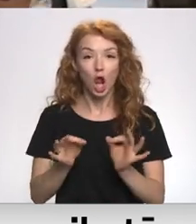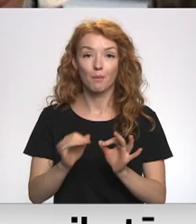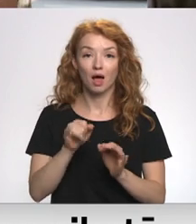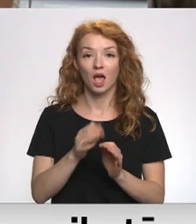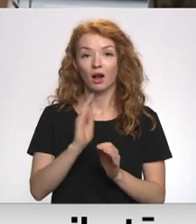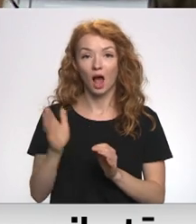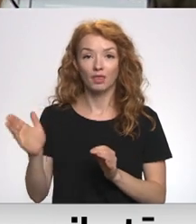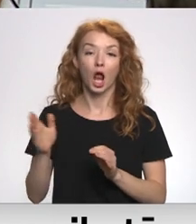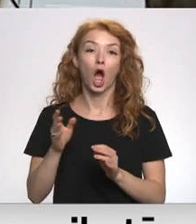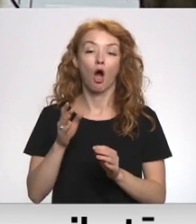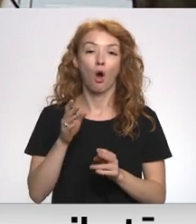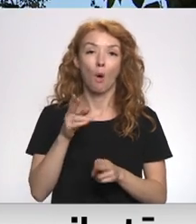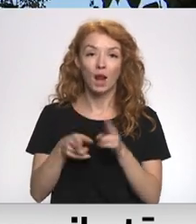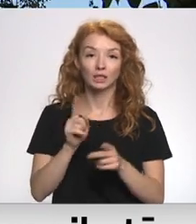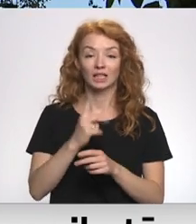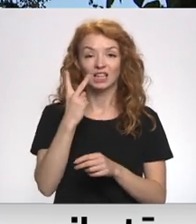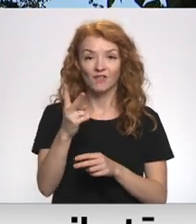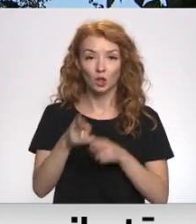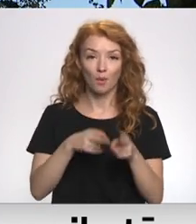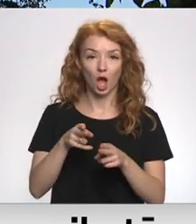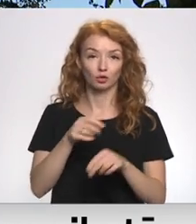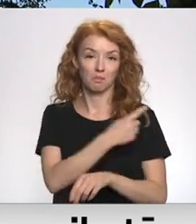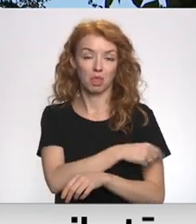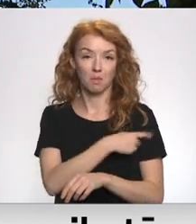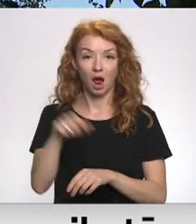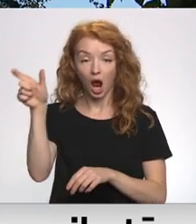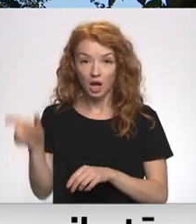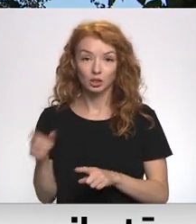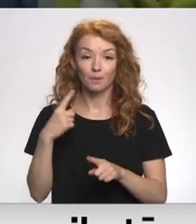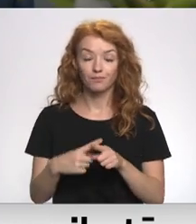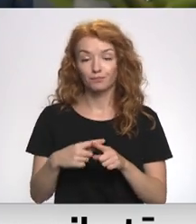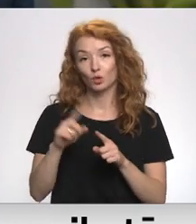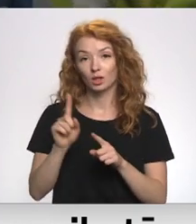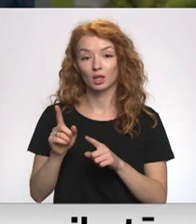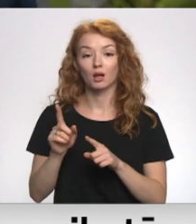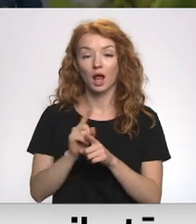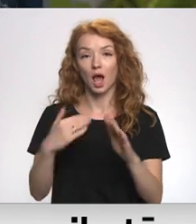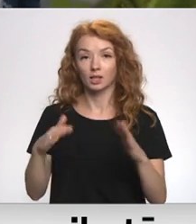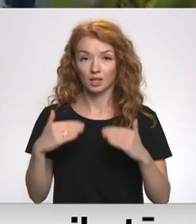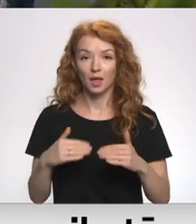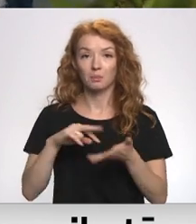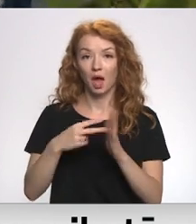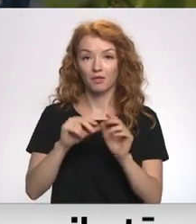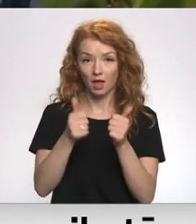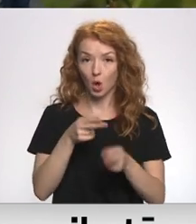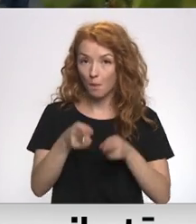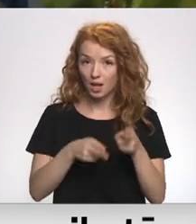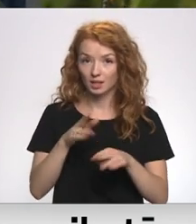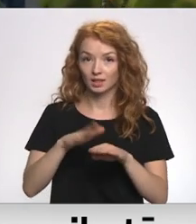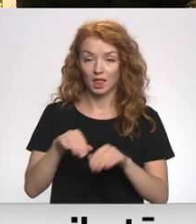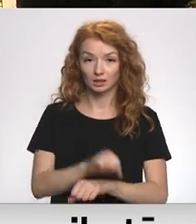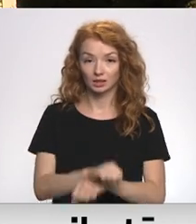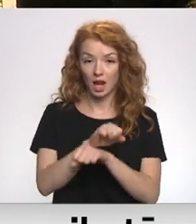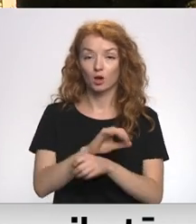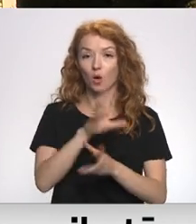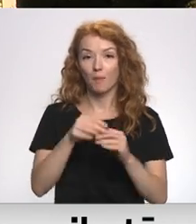operāciju būtu divas operāciju mās. Stradiņa slimnīcā šodien un rīt atceltas pārdesmit plānveidu operācijas. Streiko 80